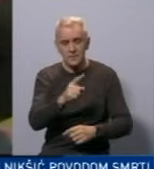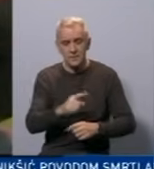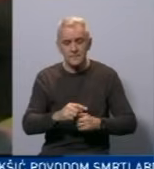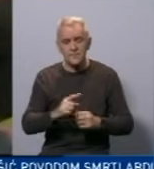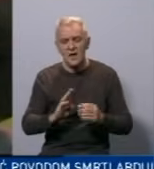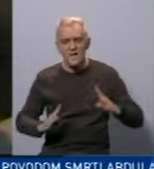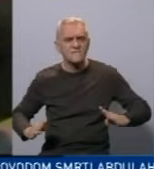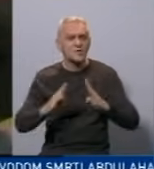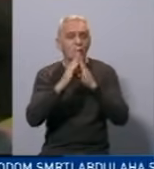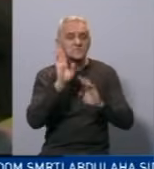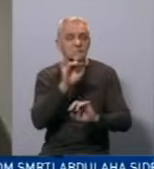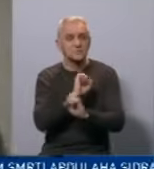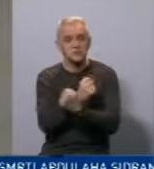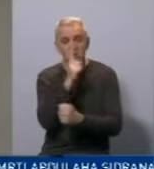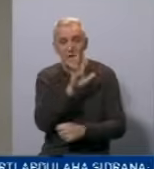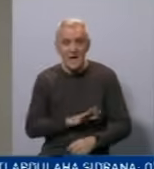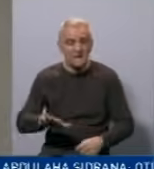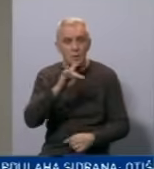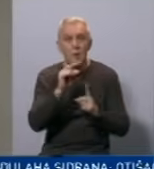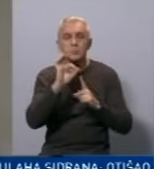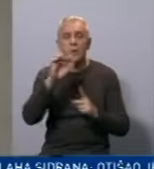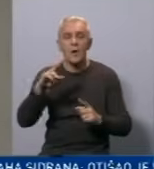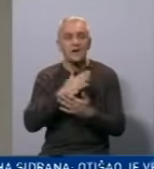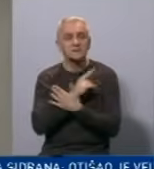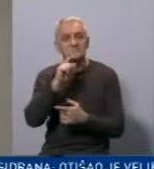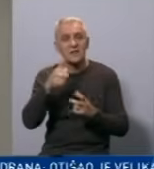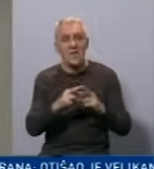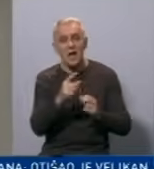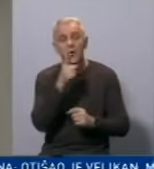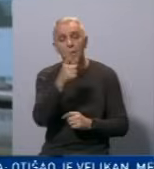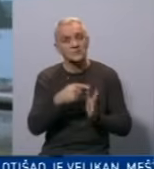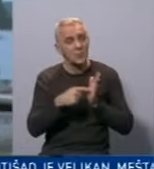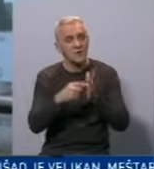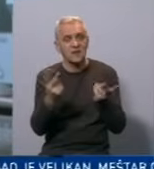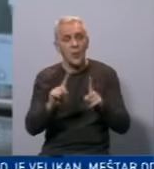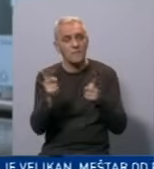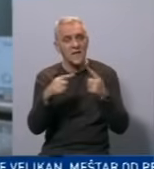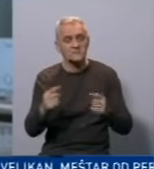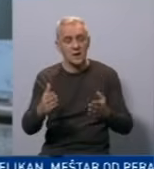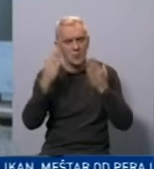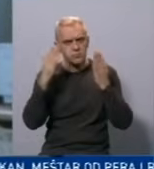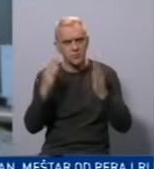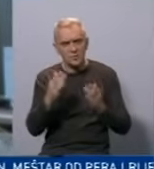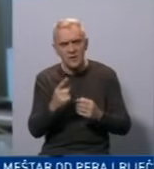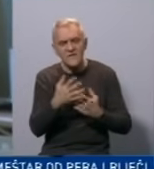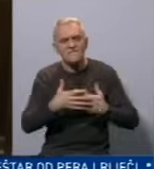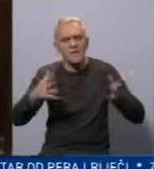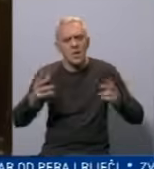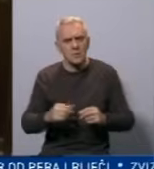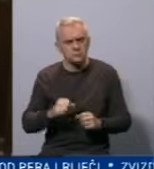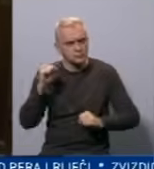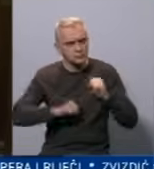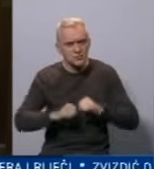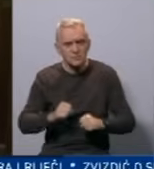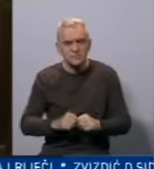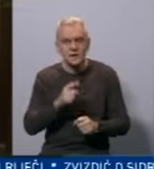vrhunce bosansko-hercegovačke i regionalne poezije. On se tu pokazao kao pjesnik modernog senzibiliteta i velike vještine, a